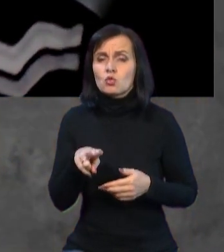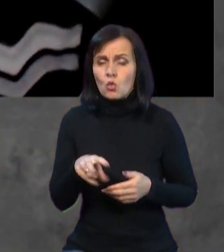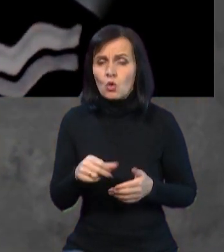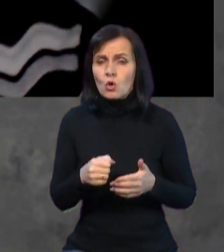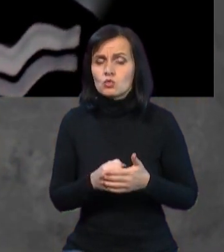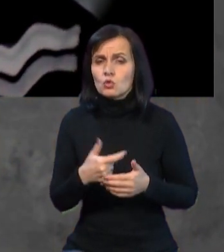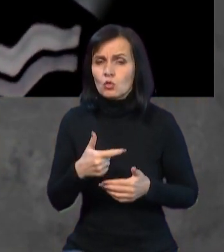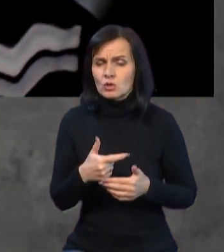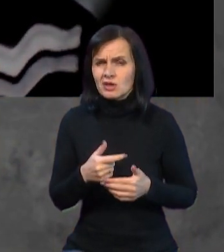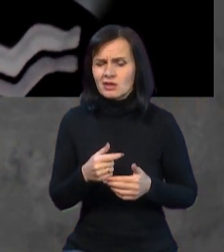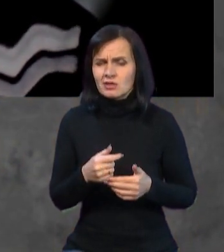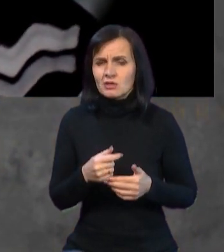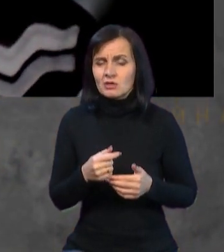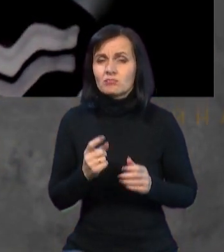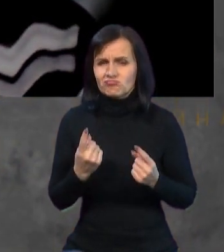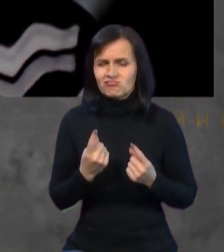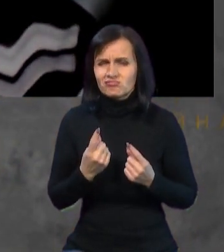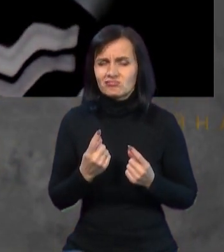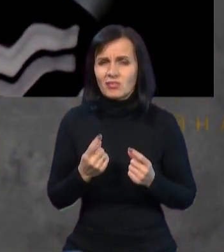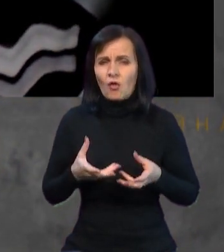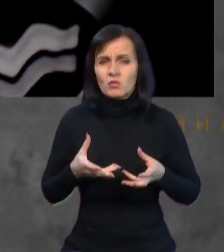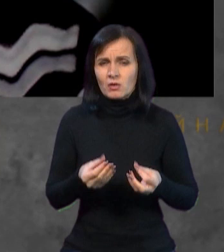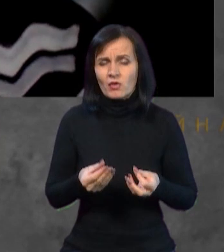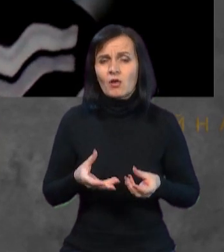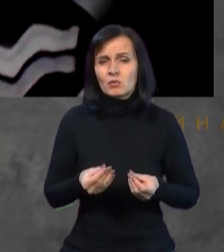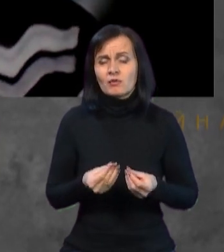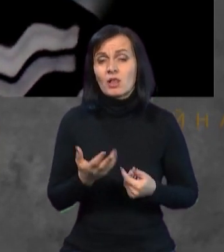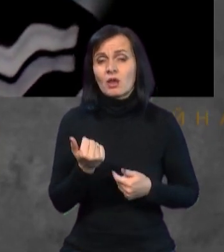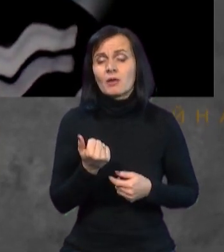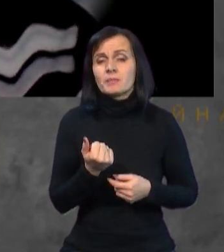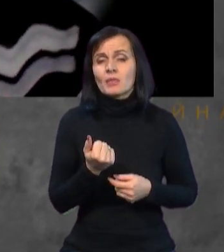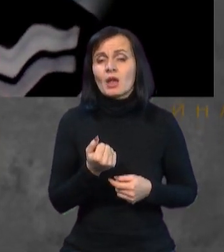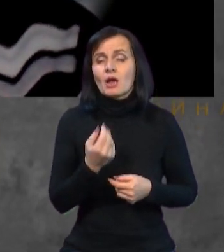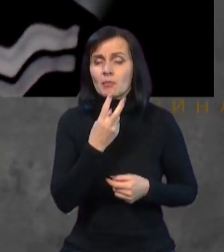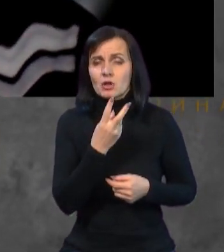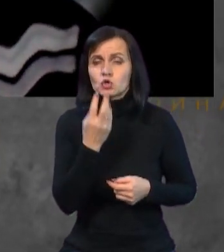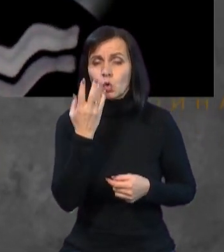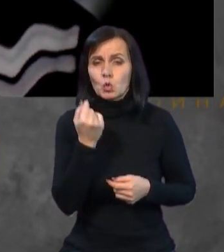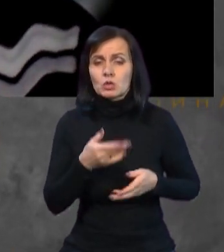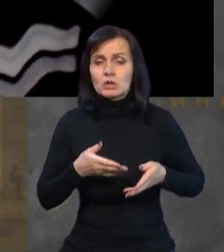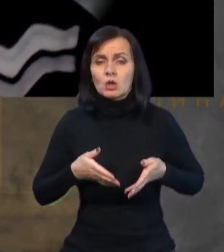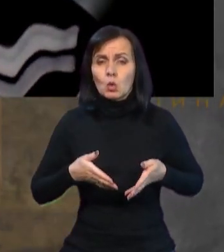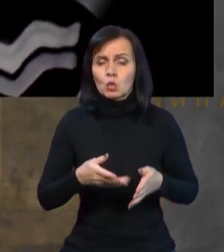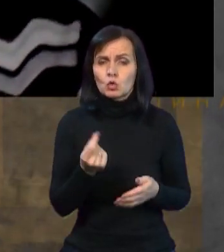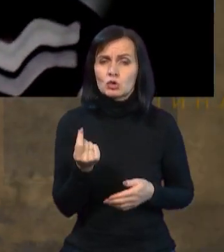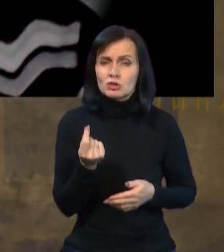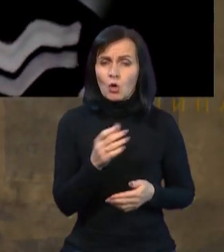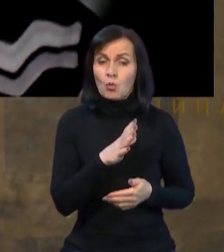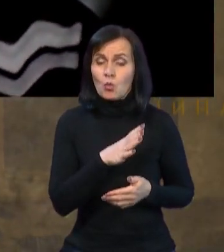Звичайно, звичайно впливає. І, як бачите, коли зерновий коридор був відкритий, і